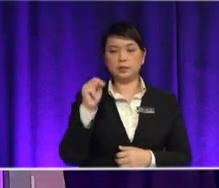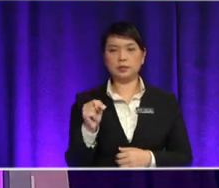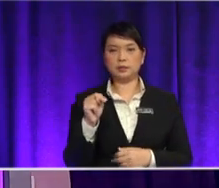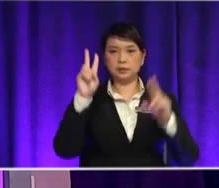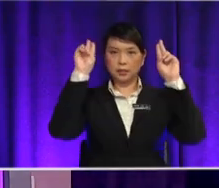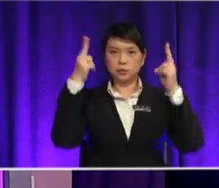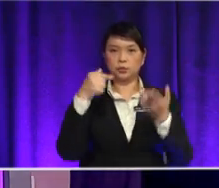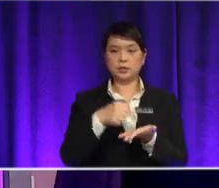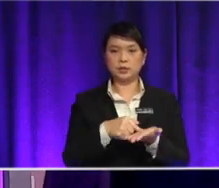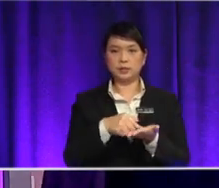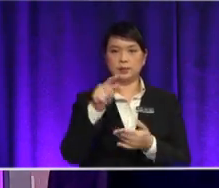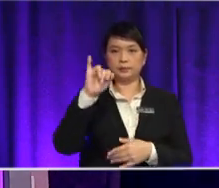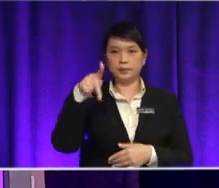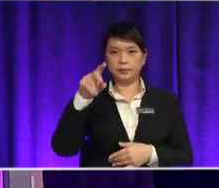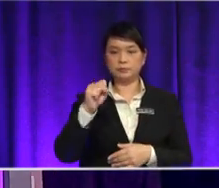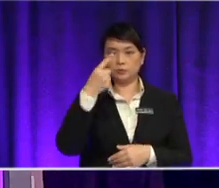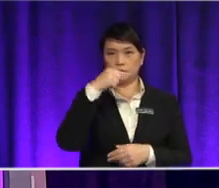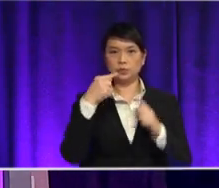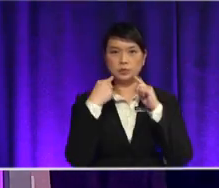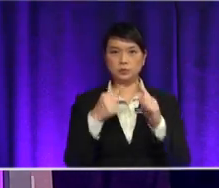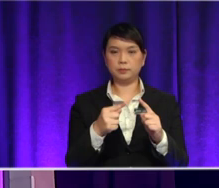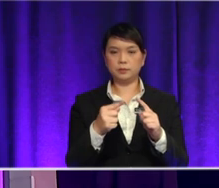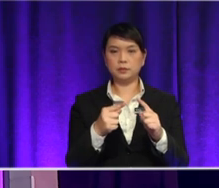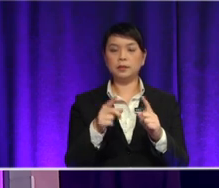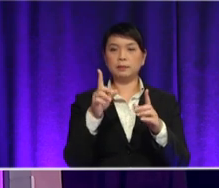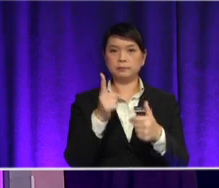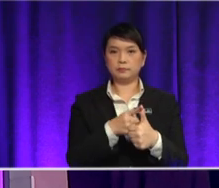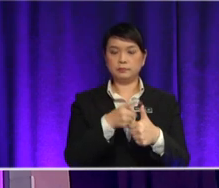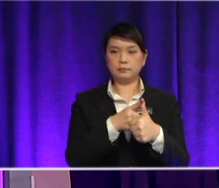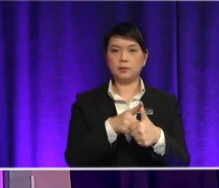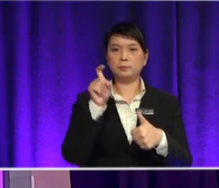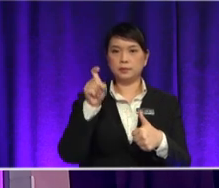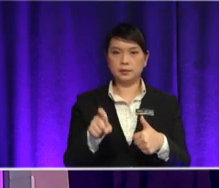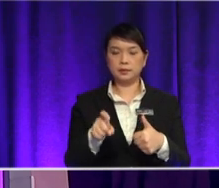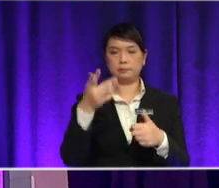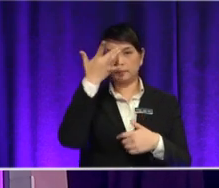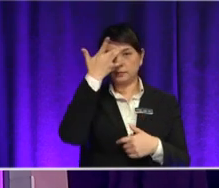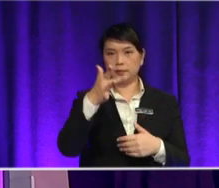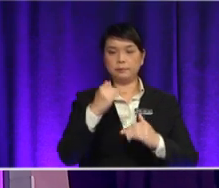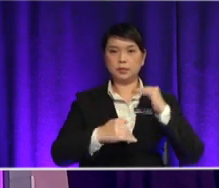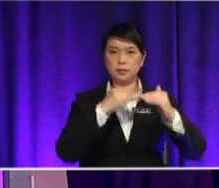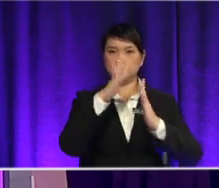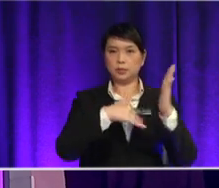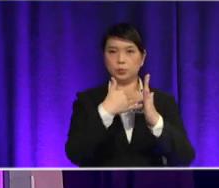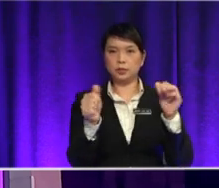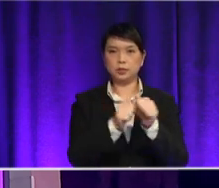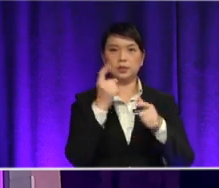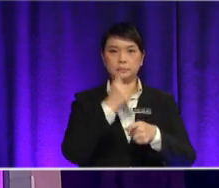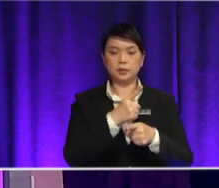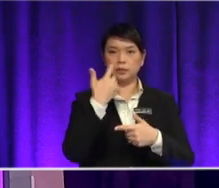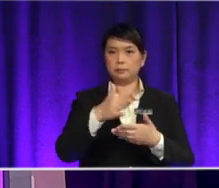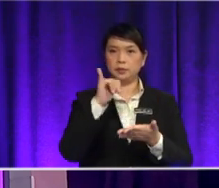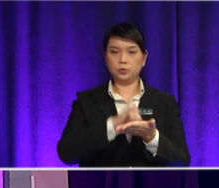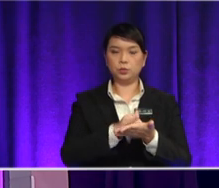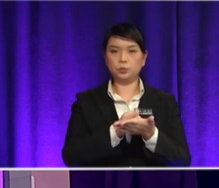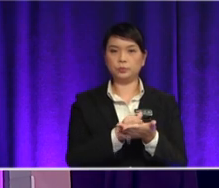tajuk ini, tip untuk menjawab soalan ini murid saya, yang pertama, mesti pandai membina jadual dengan tepat. Kemudian